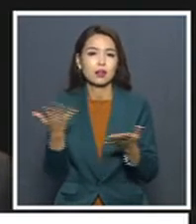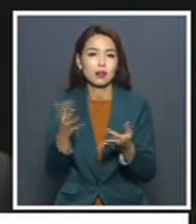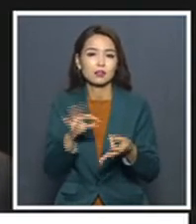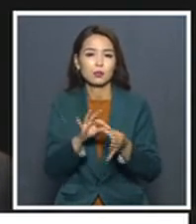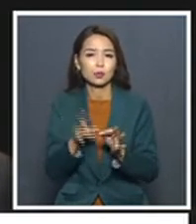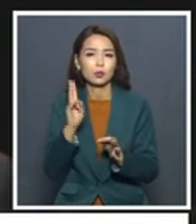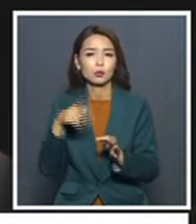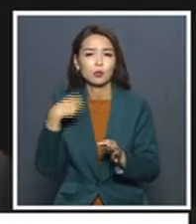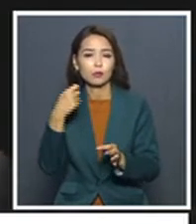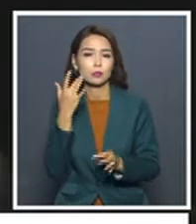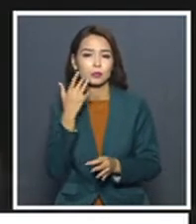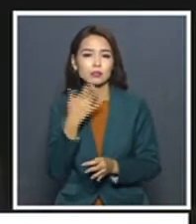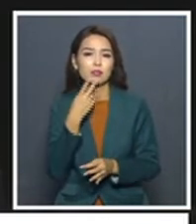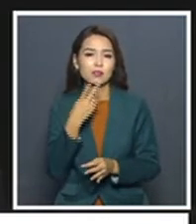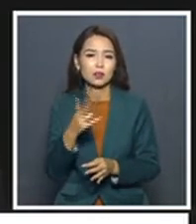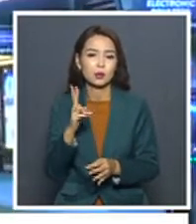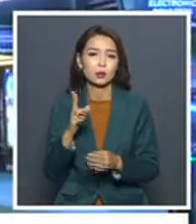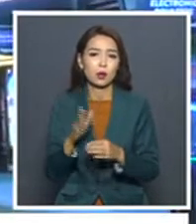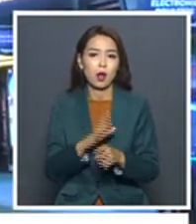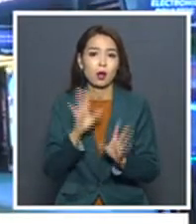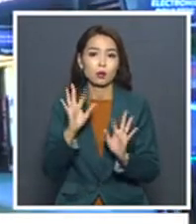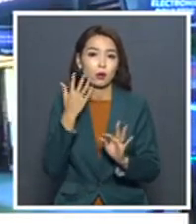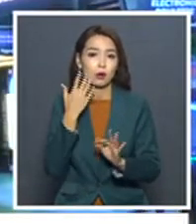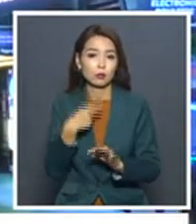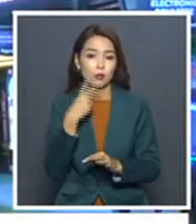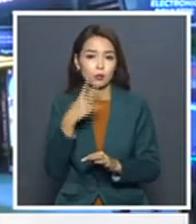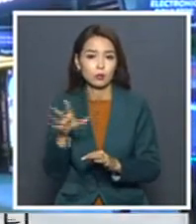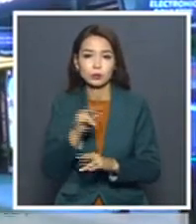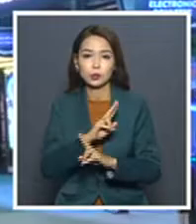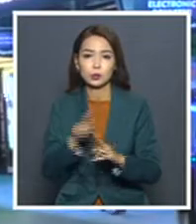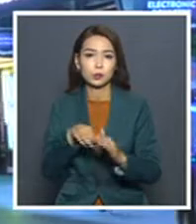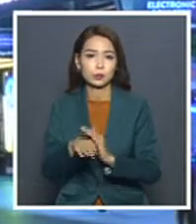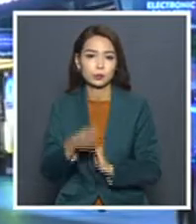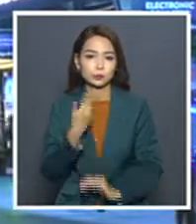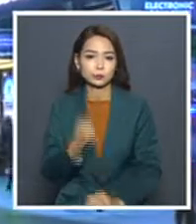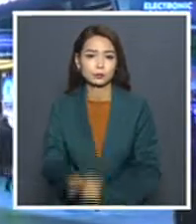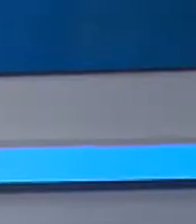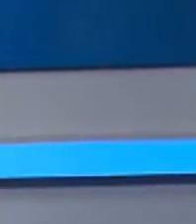отырғандар бір деммен қарап шыққанын сездім. Индира Бектенова, Лондоннан.